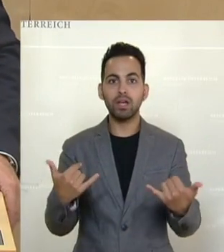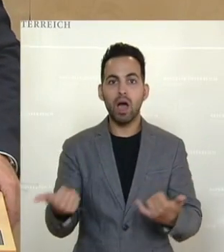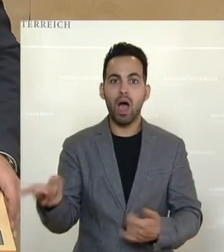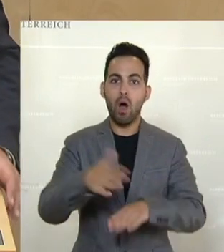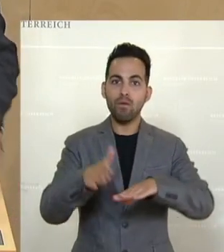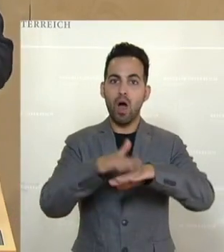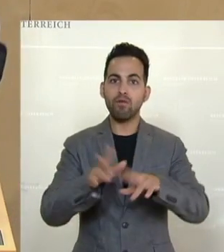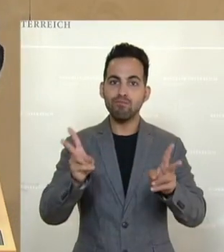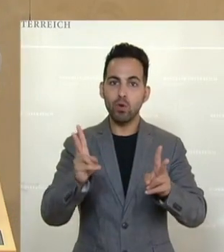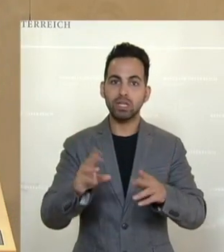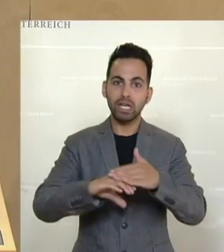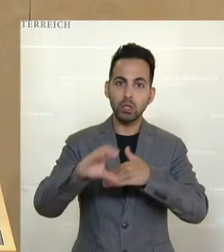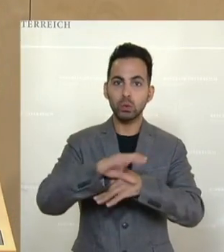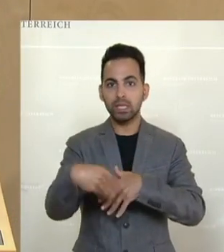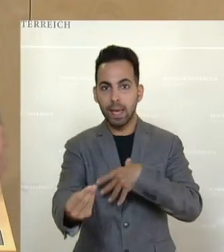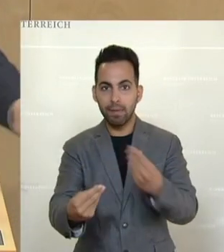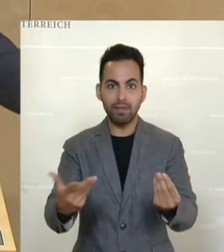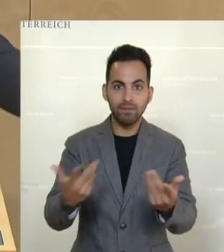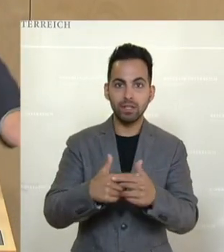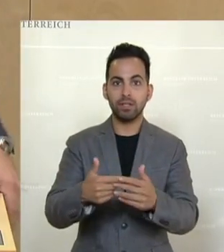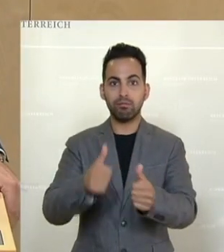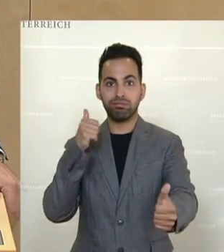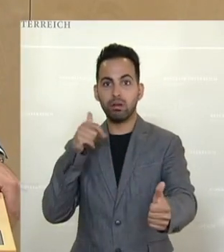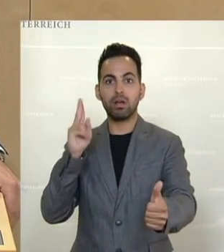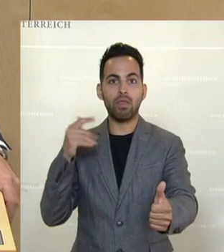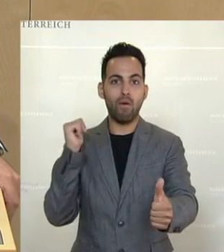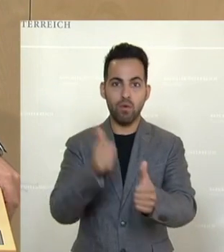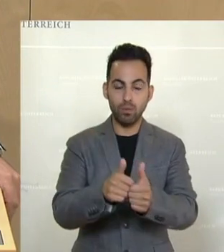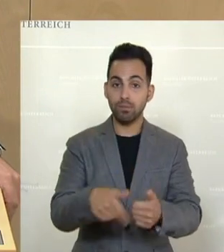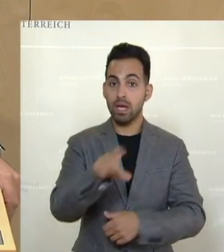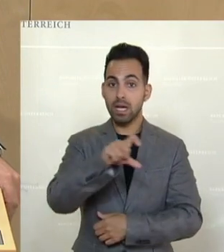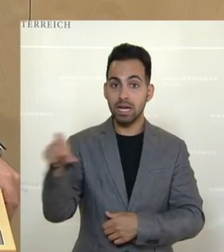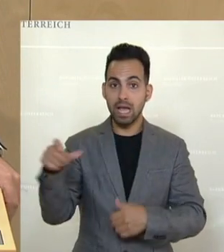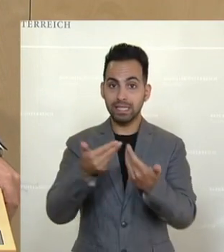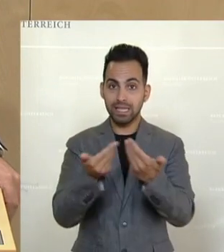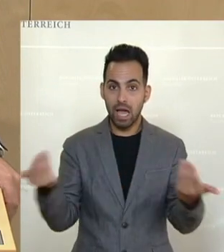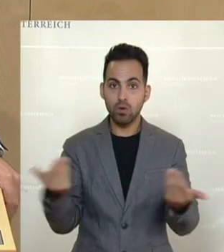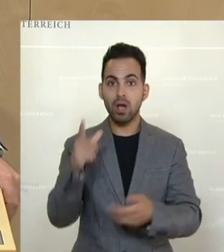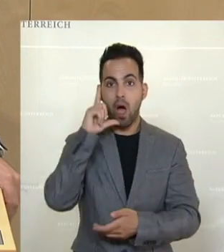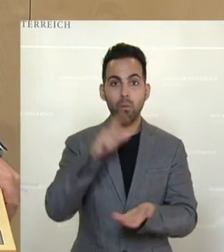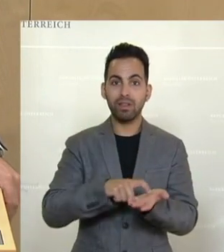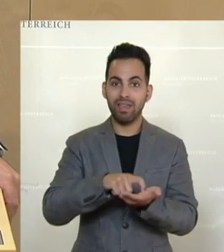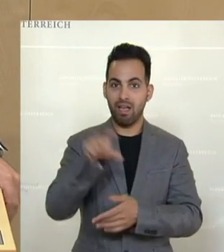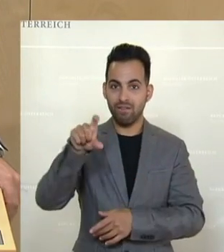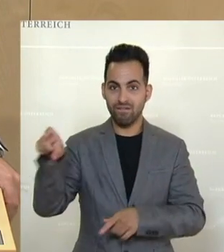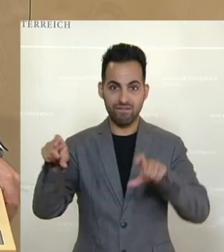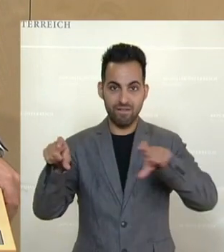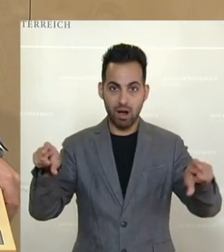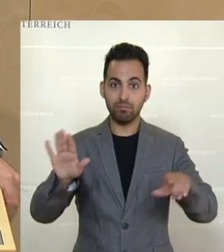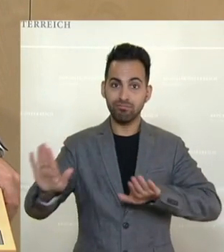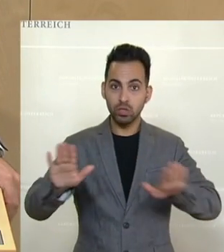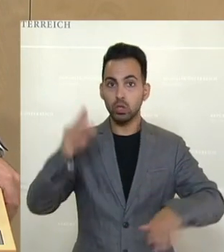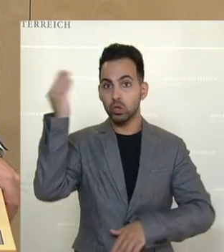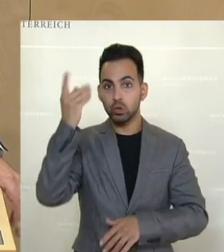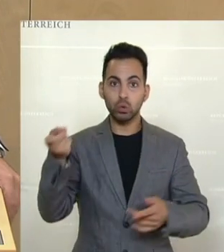Kapazitäten schafft, um diese Bildungsrückstände aufzuholen. Eine Klassenteilung in den Kernfächern, bezogen auf den jeweiligen Schultyp für die Dauer